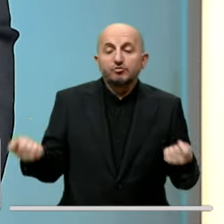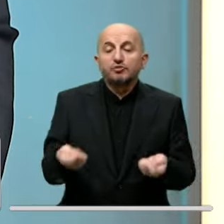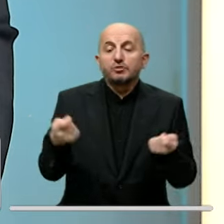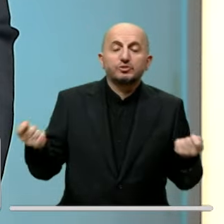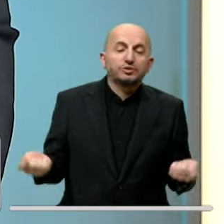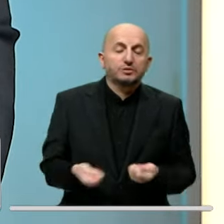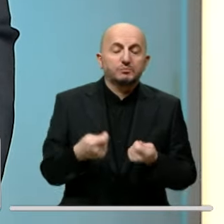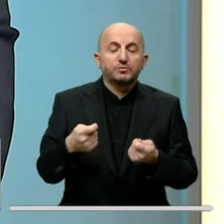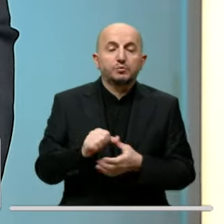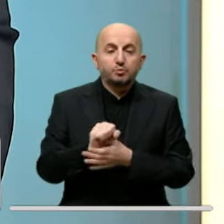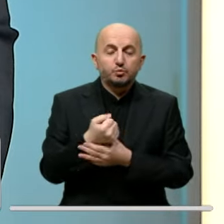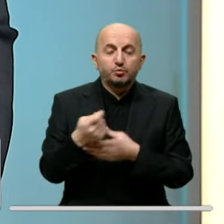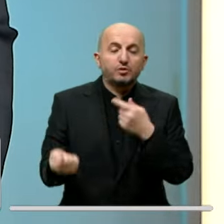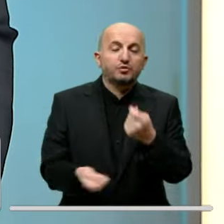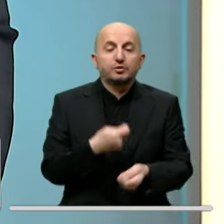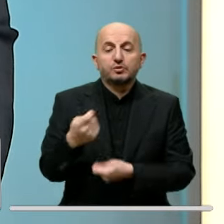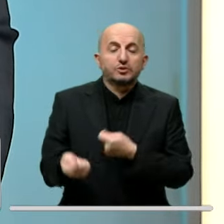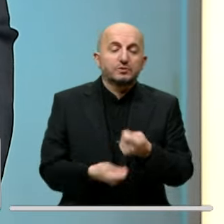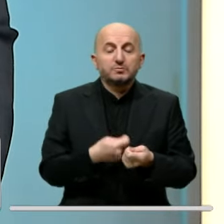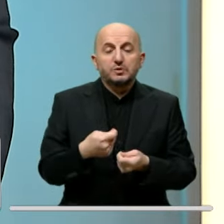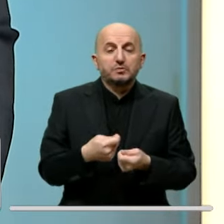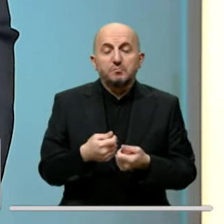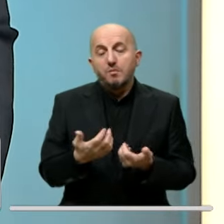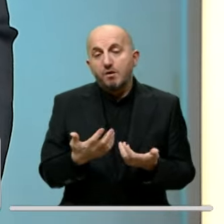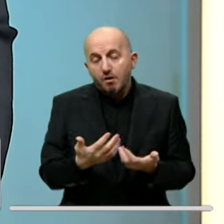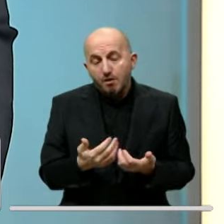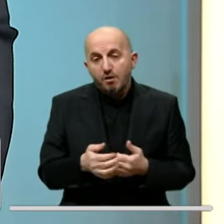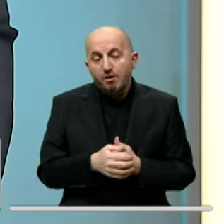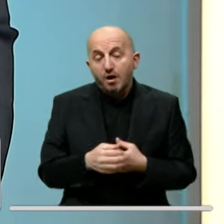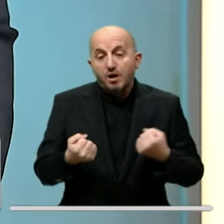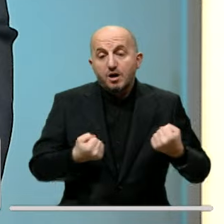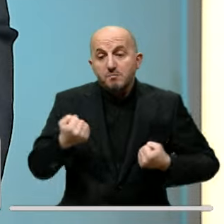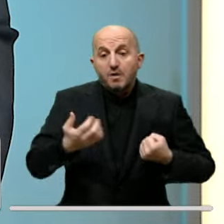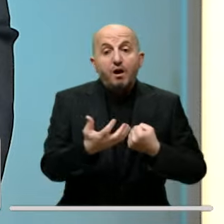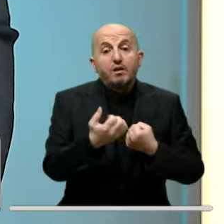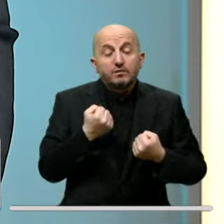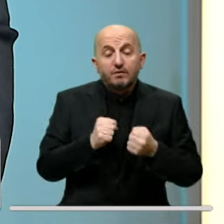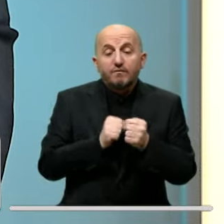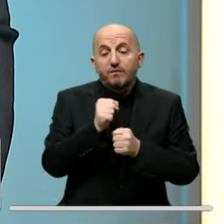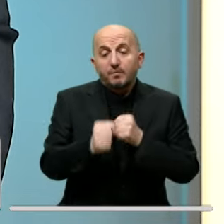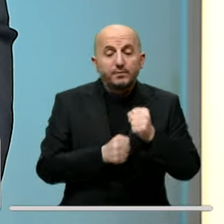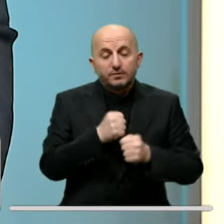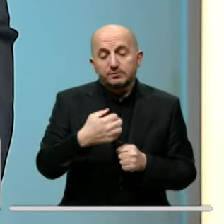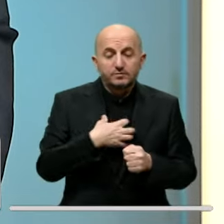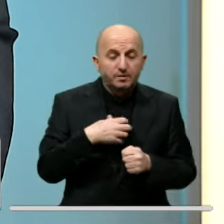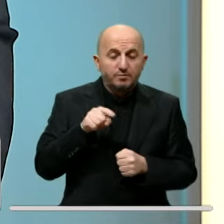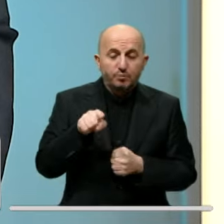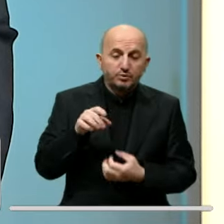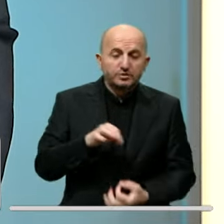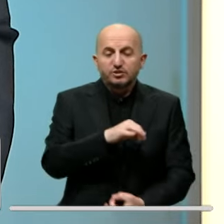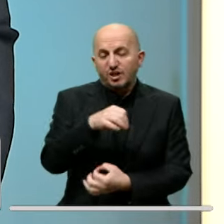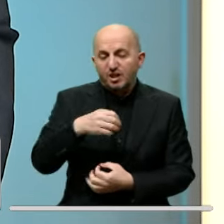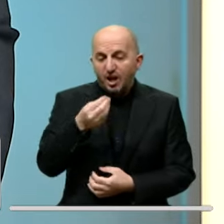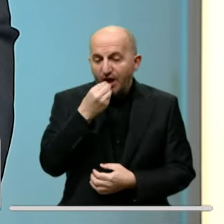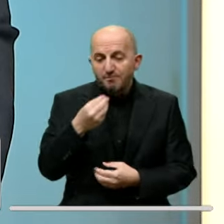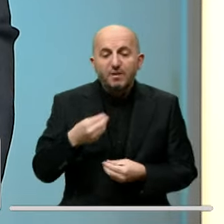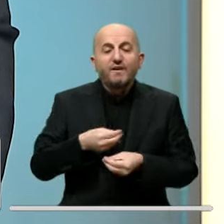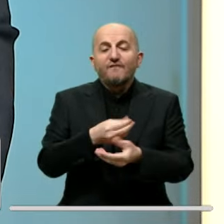çalıştırmış, usta çalıştırmış veya bir araba alırken o araba fabrikanın sahibi o insanlara ekmek